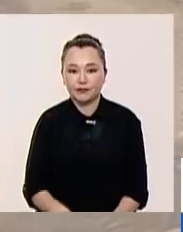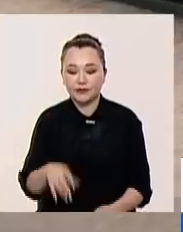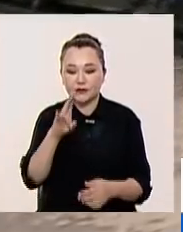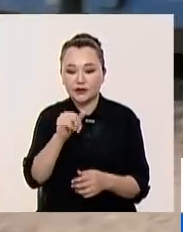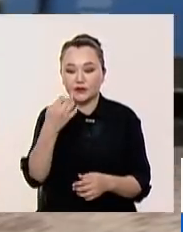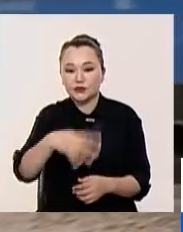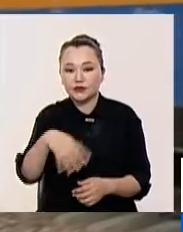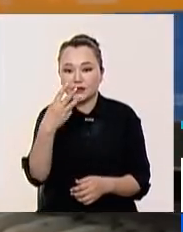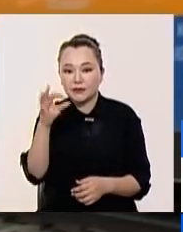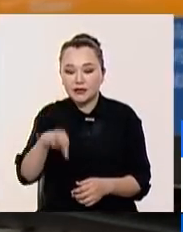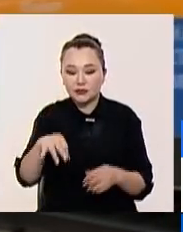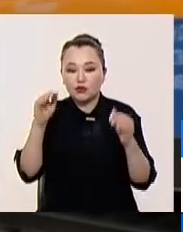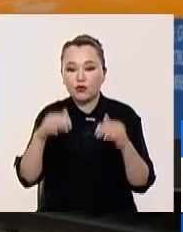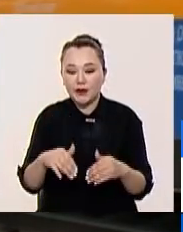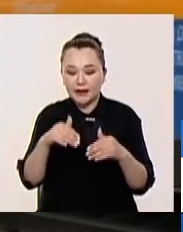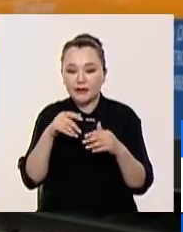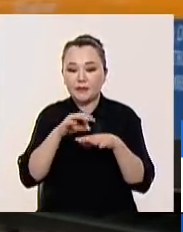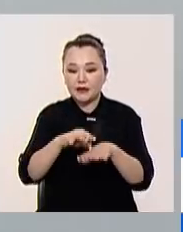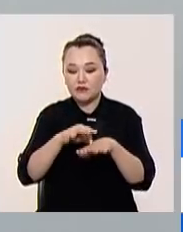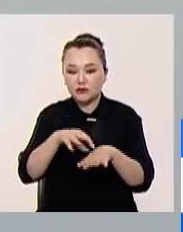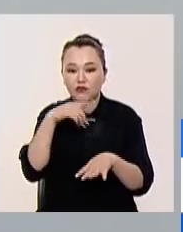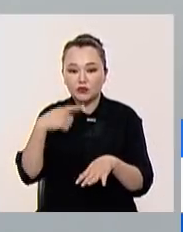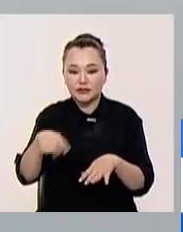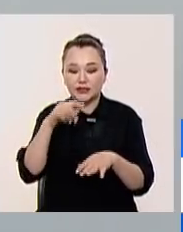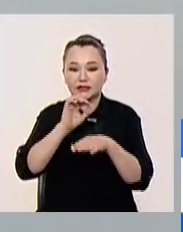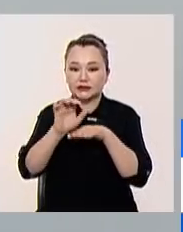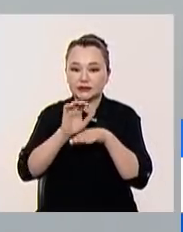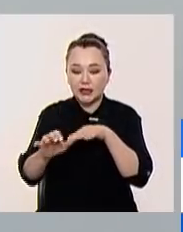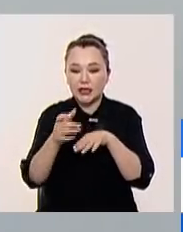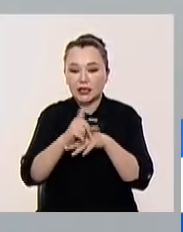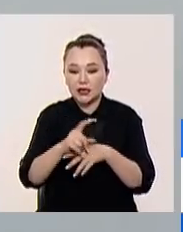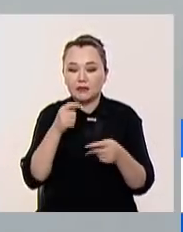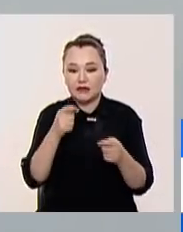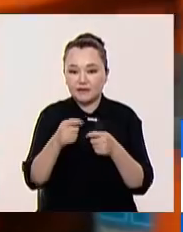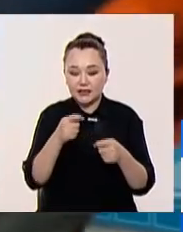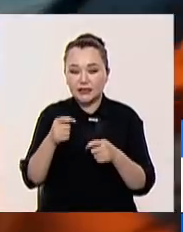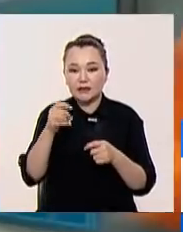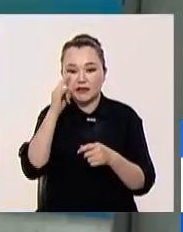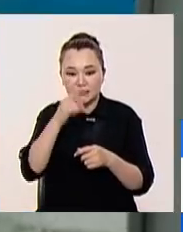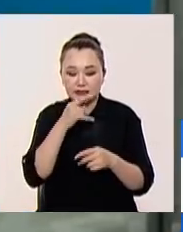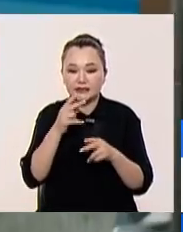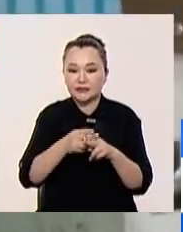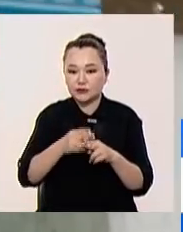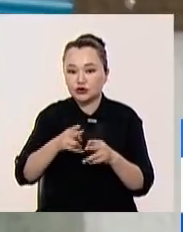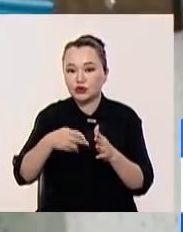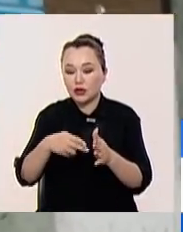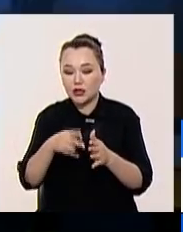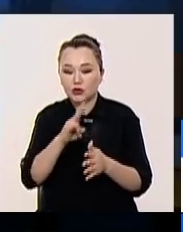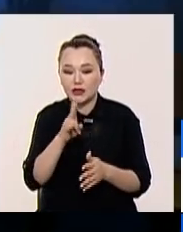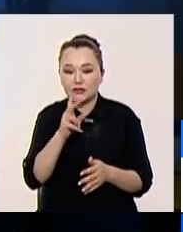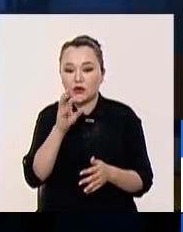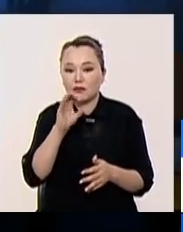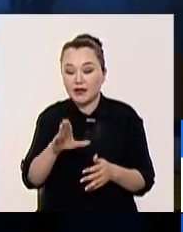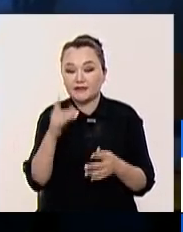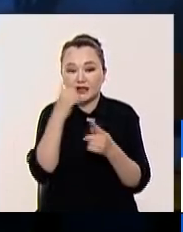На 43% упали перевозки КТЖ в Российской Федерации. Председатель правления «Казахстан» Темир Жулы Нурлан Сауранбаев заявил,